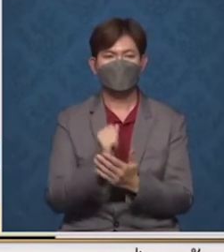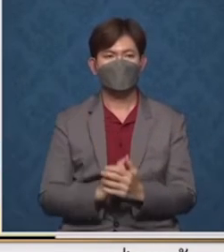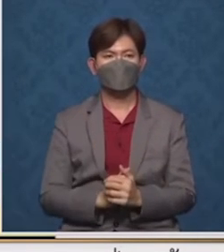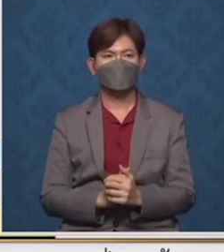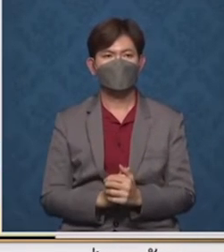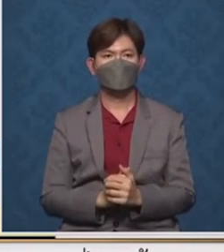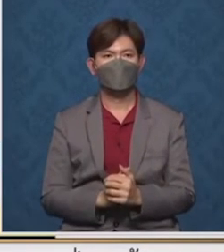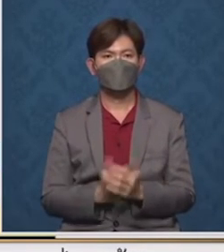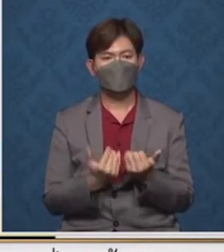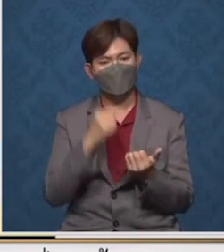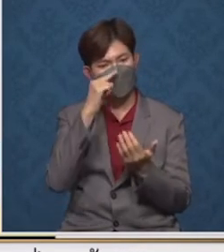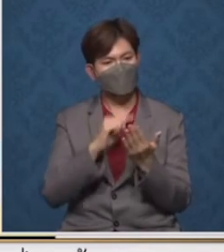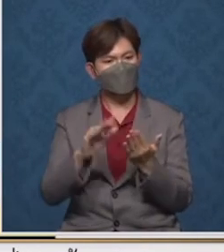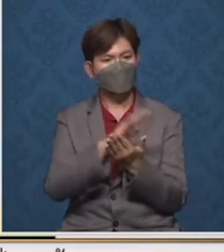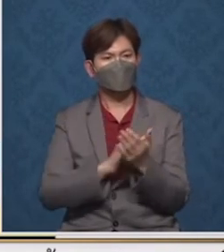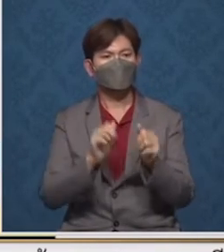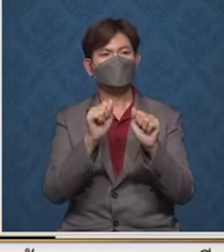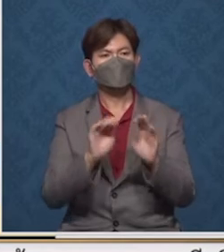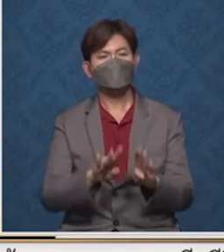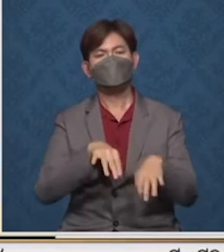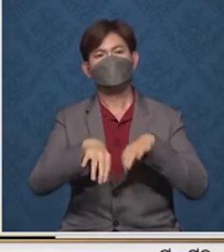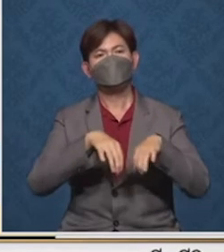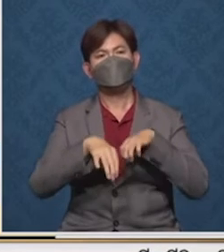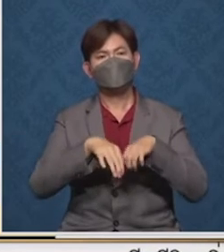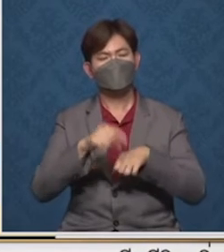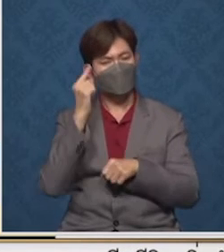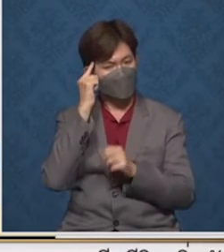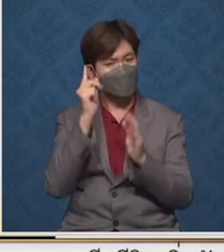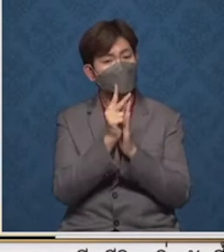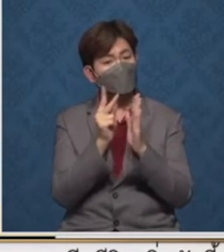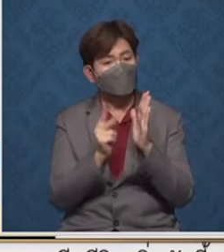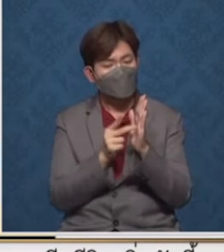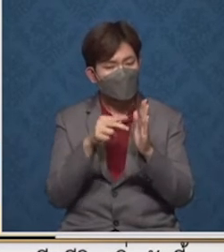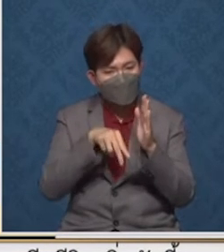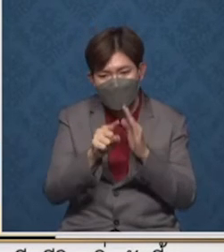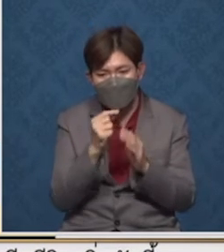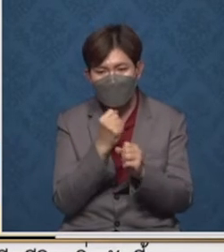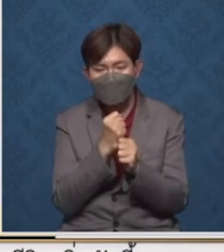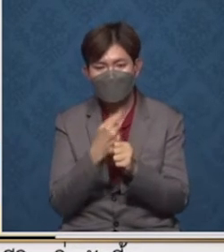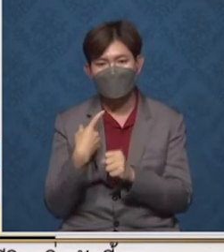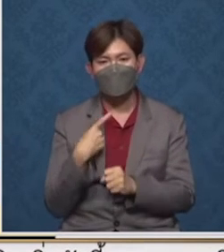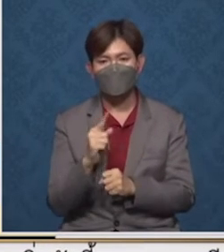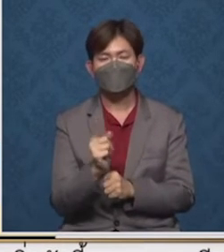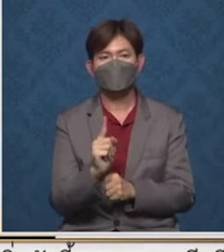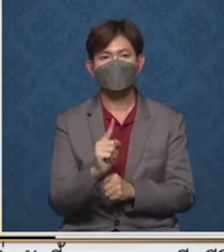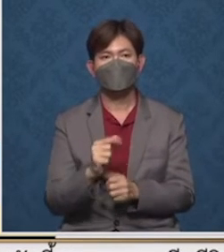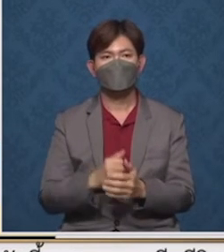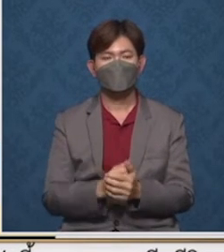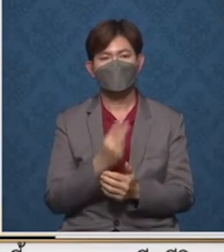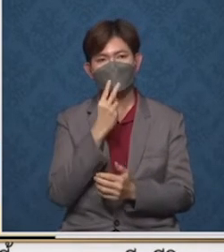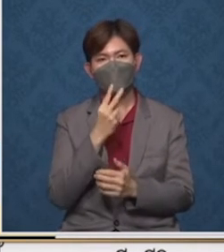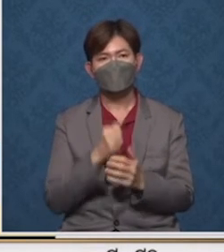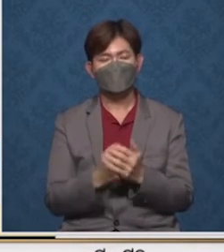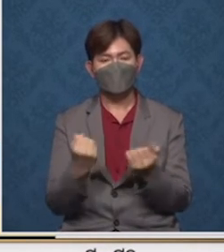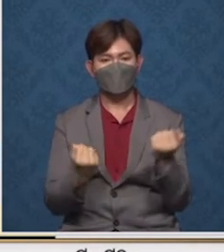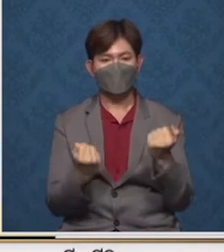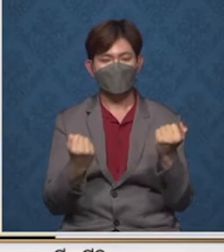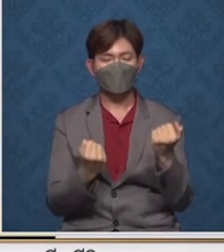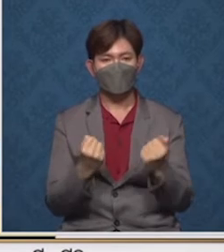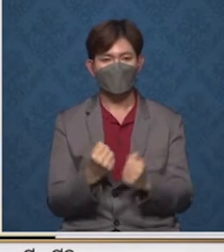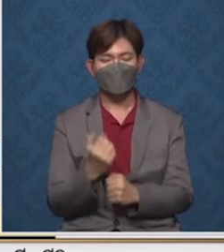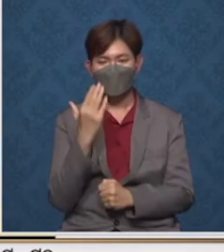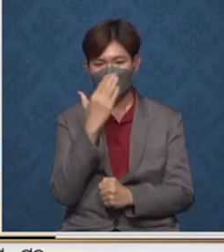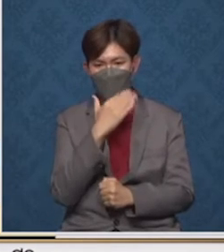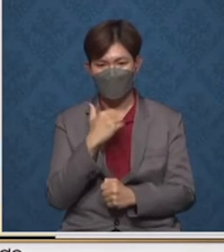บ้านนี้มึงนี่มันเป็นอย่างนี้ทำงานครับใช่ช่องกฎหมายแล้วแสวงหาผลประโยชน์คดีรถหรูที่นำเข้าในทำนายโดนฮะ